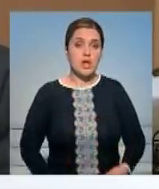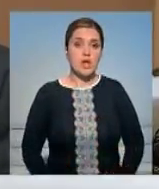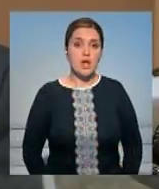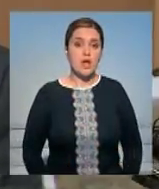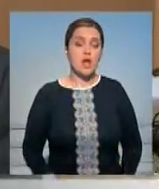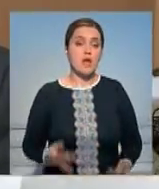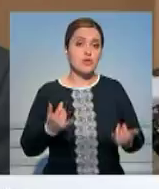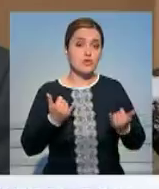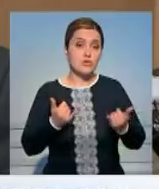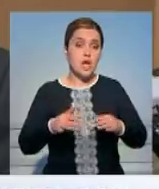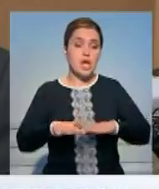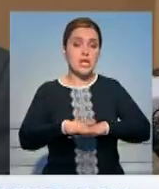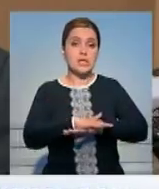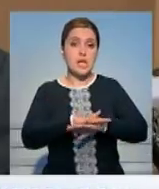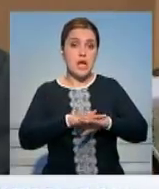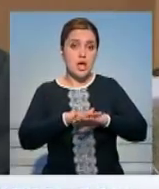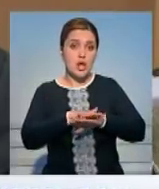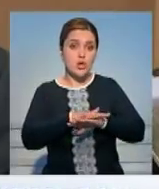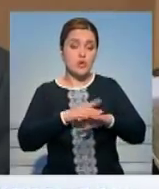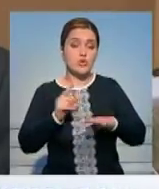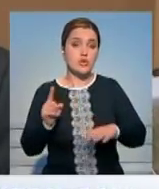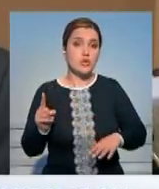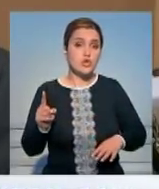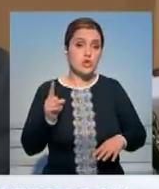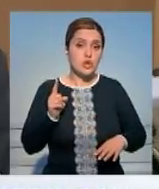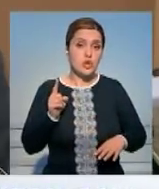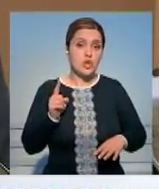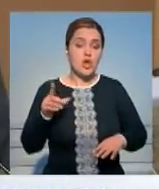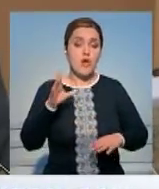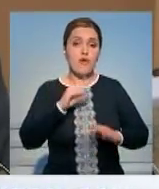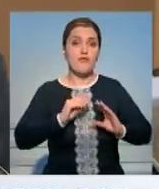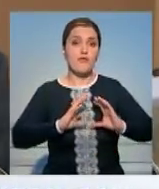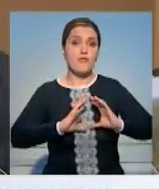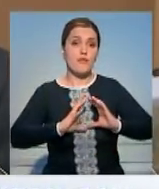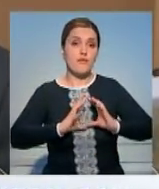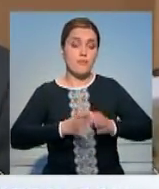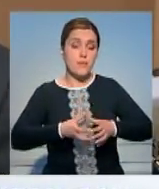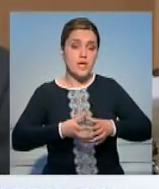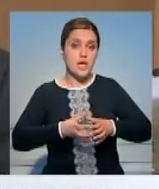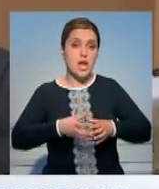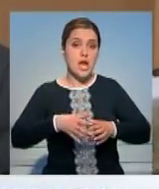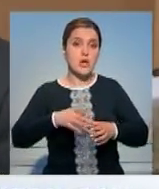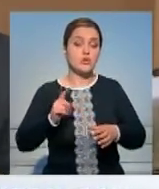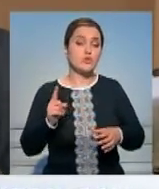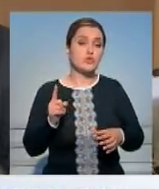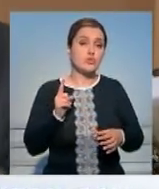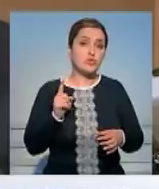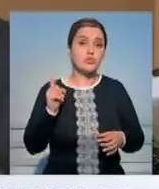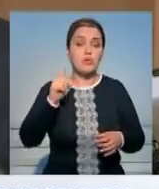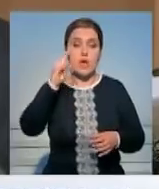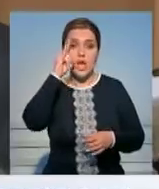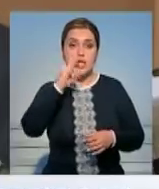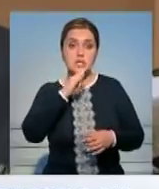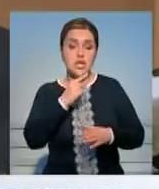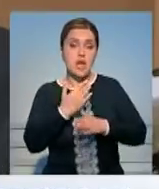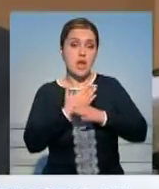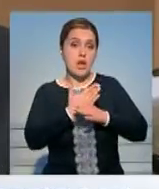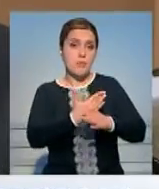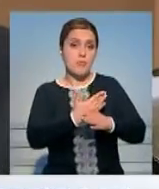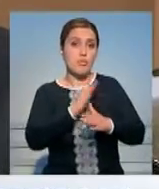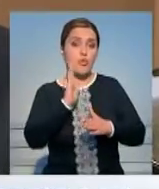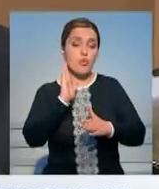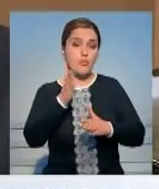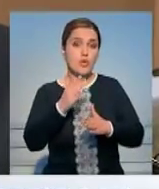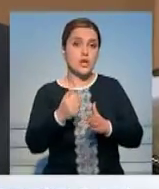и в целом весь цивилизованный мир от Казахстана, вот это ожидание еще